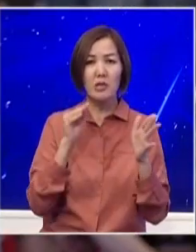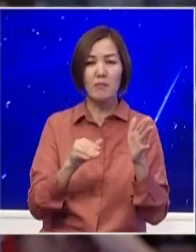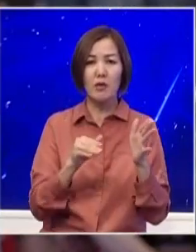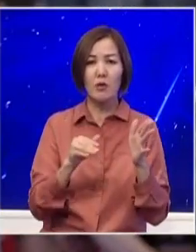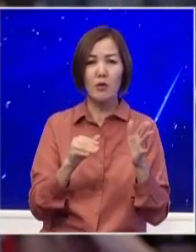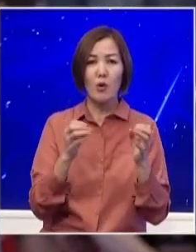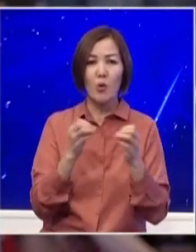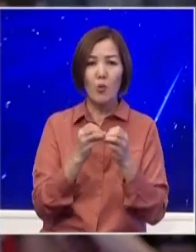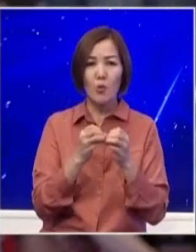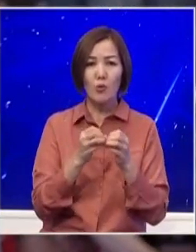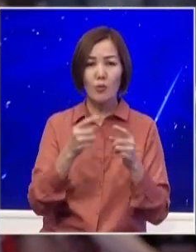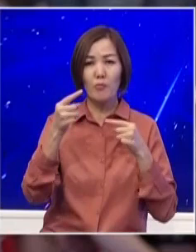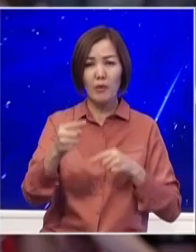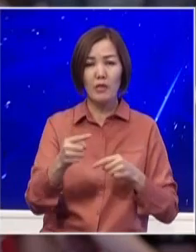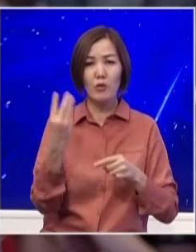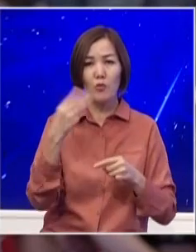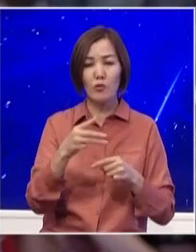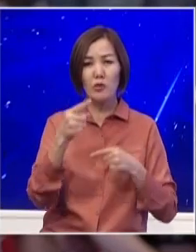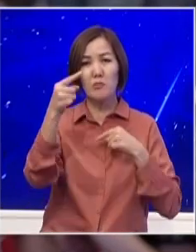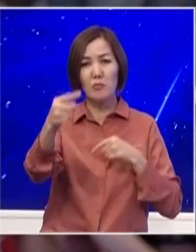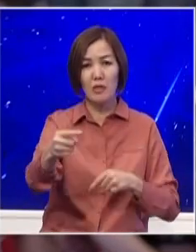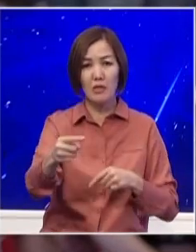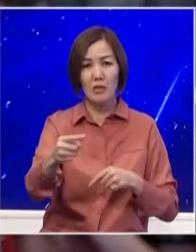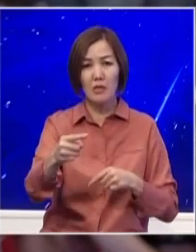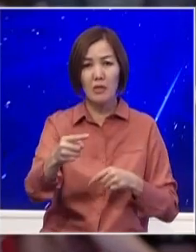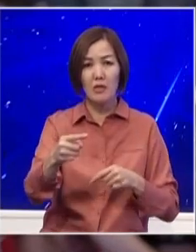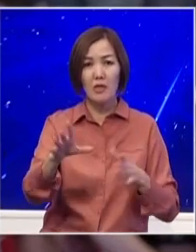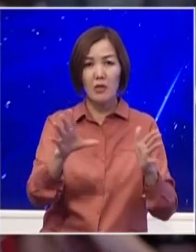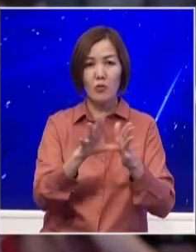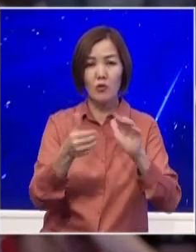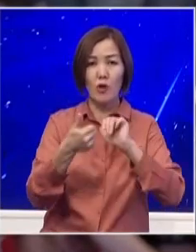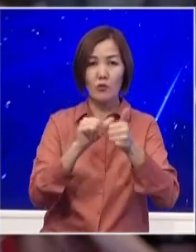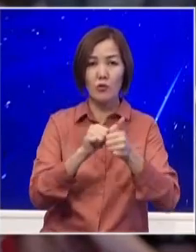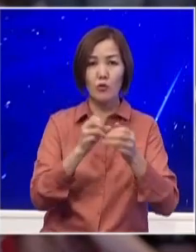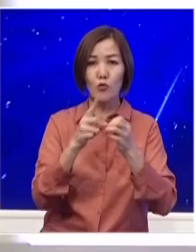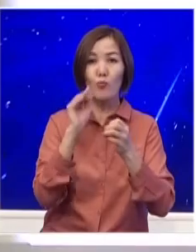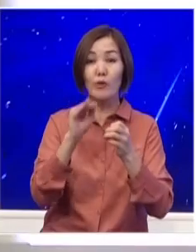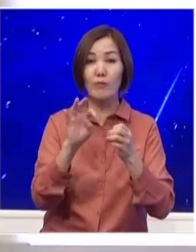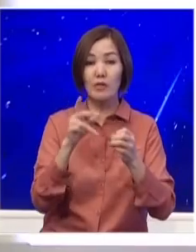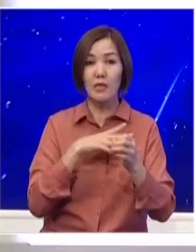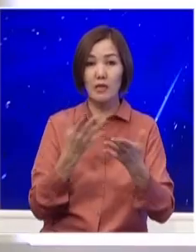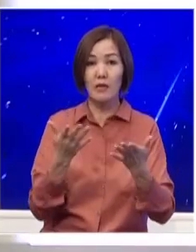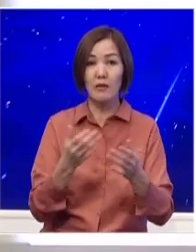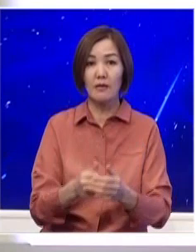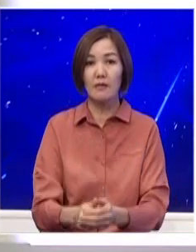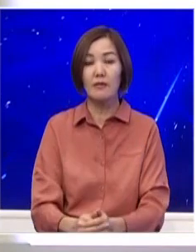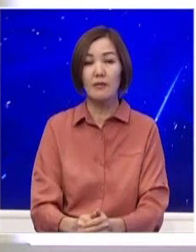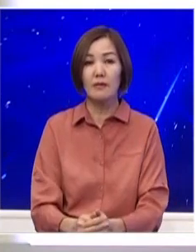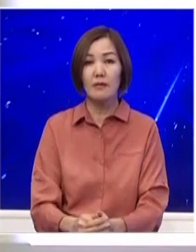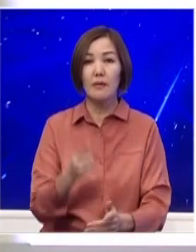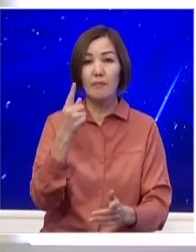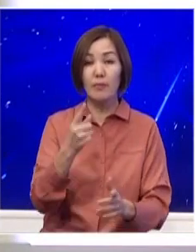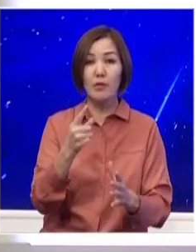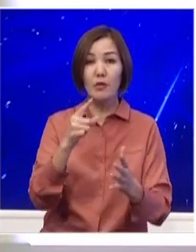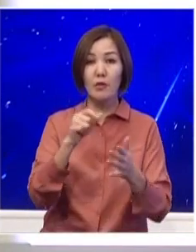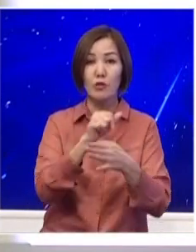10 метр, 15 метр, 30 метр қанша екен білмеймін. Сеп проводтардың үйге кіргізетін ауыстыратын 11000 теңге. Это недопустимо. Бір счетчикті ауыстыруға,